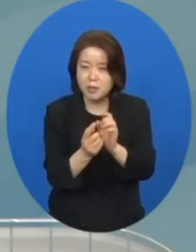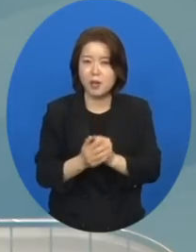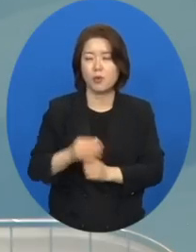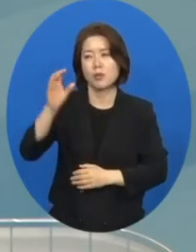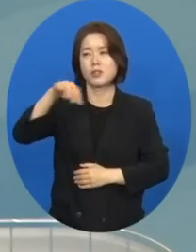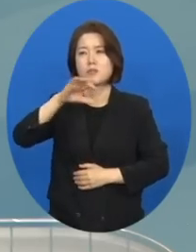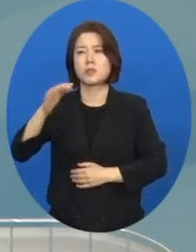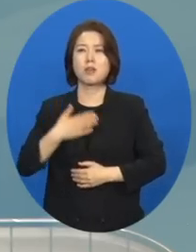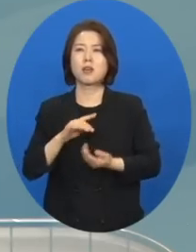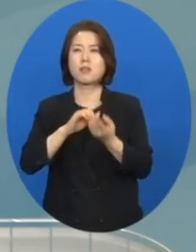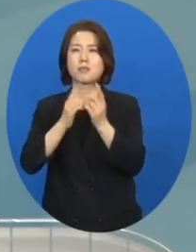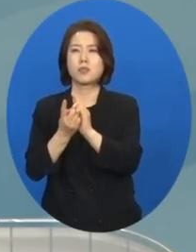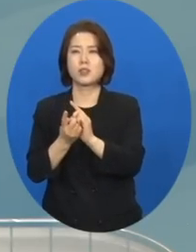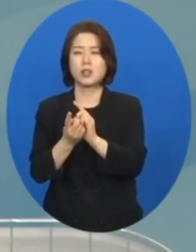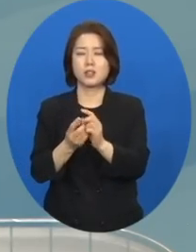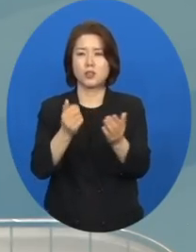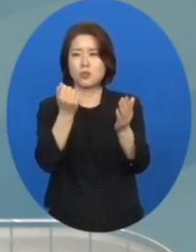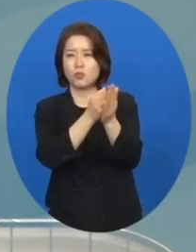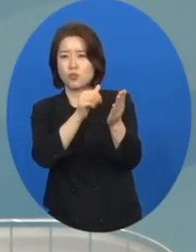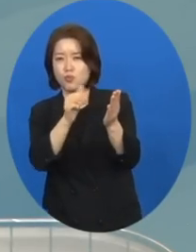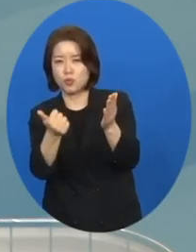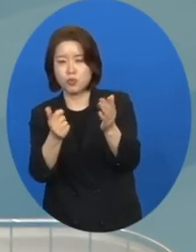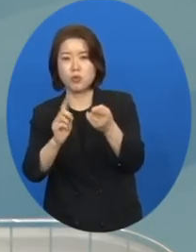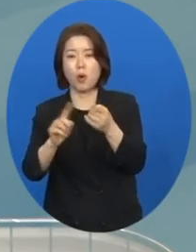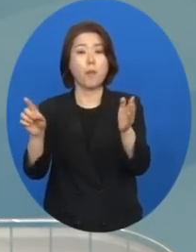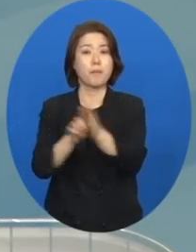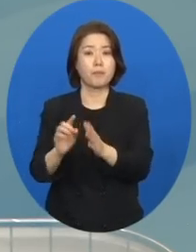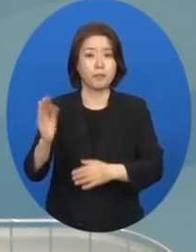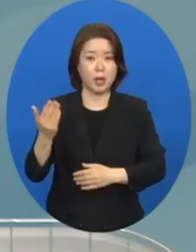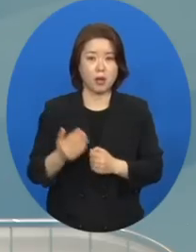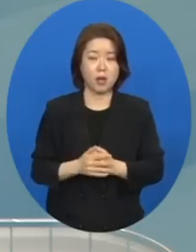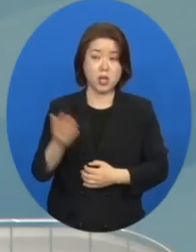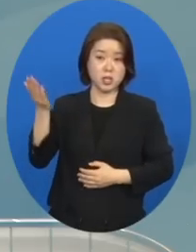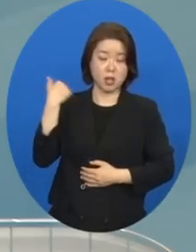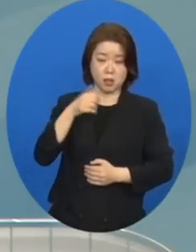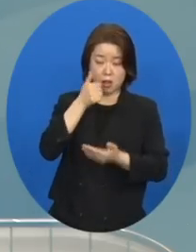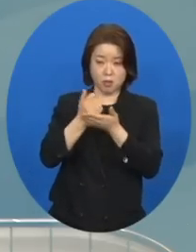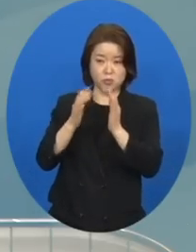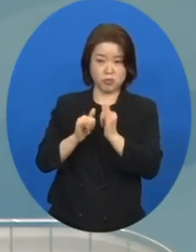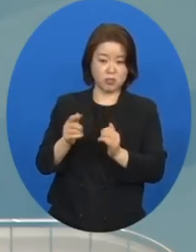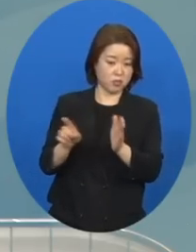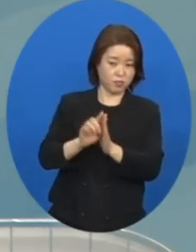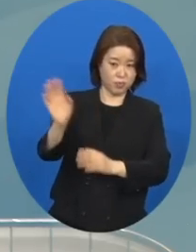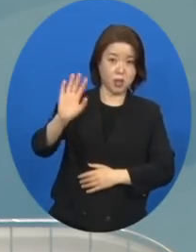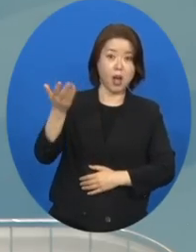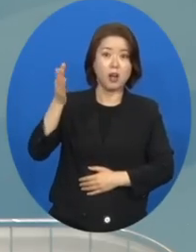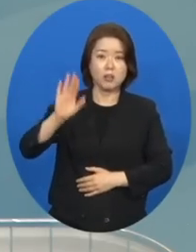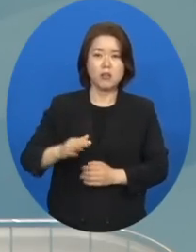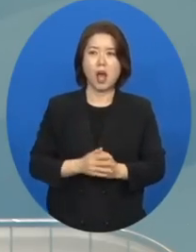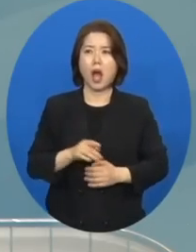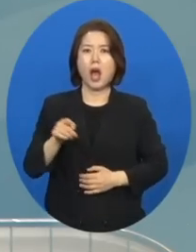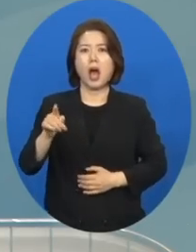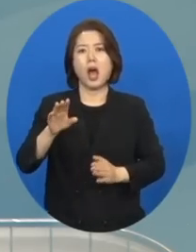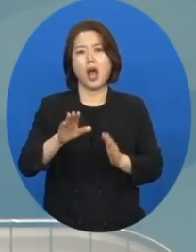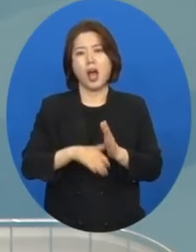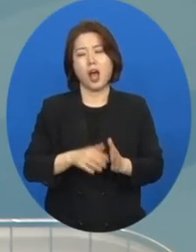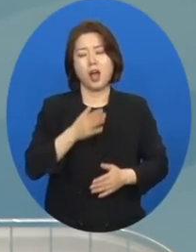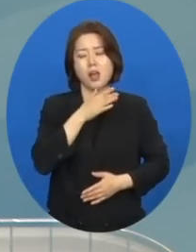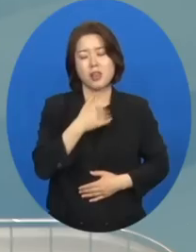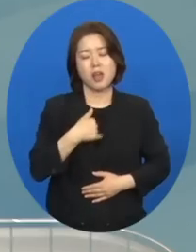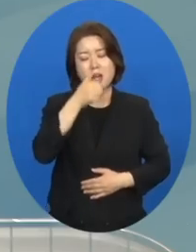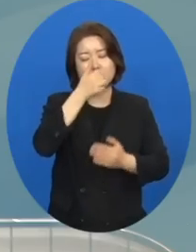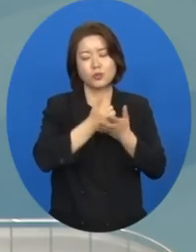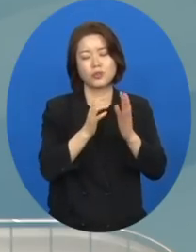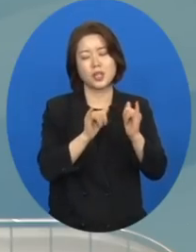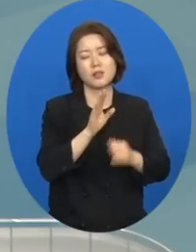죽으셨다는 것이 믿어 졌어요 그 전에 한번도 죄인이라는 것을 믿어지지 않았는데 아내가 정말 죄인이고 나 그리고 나를